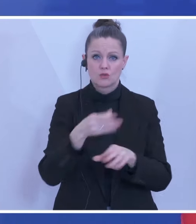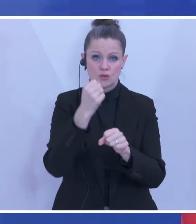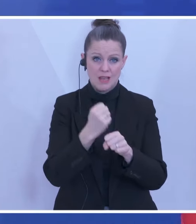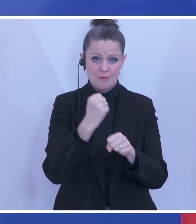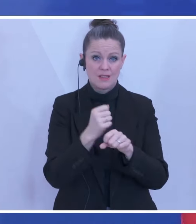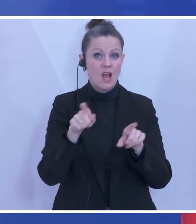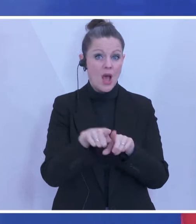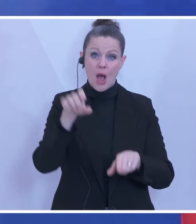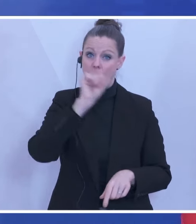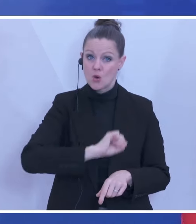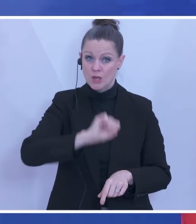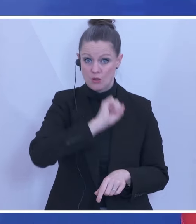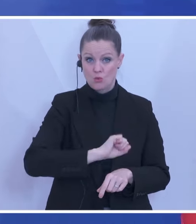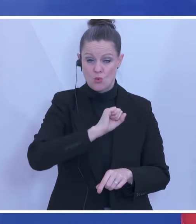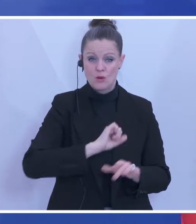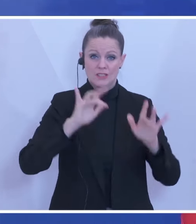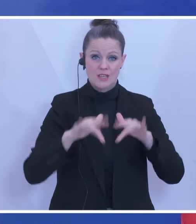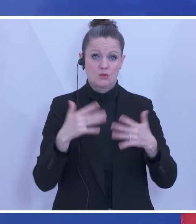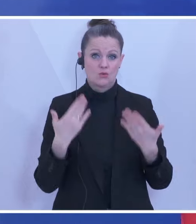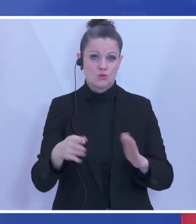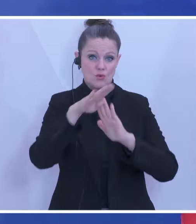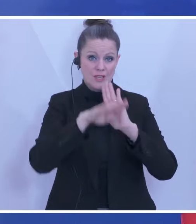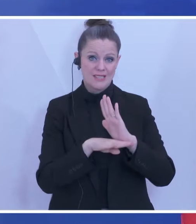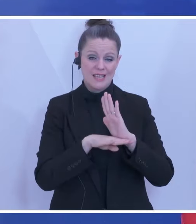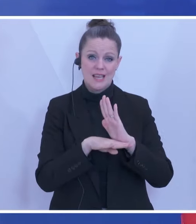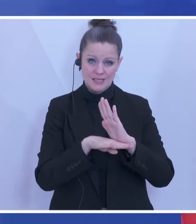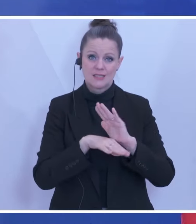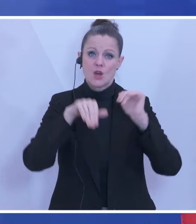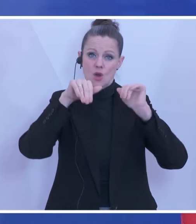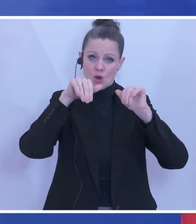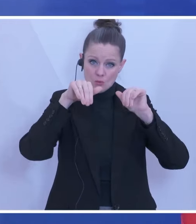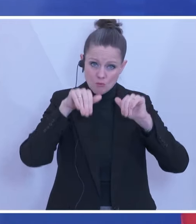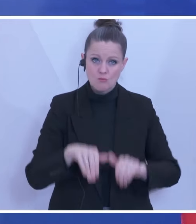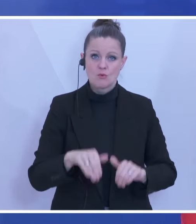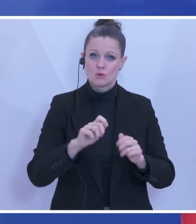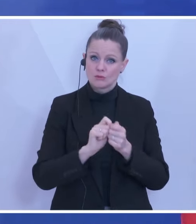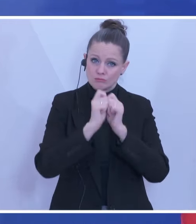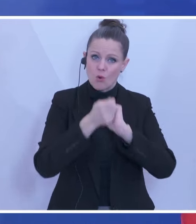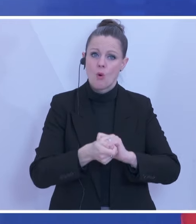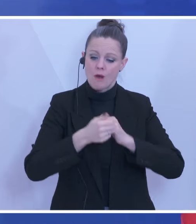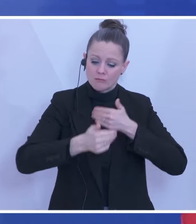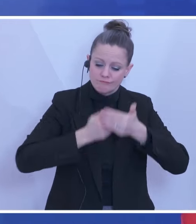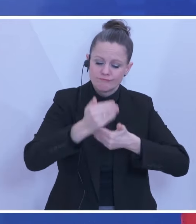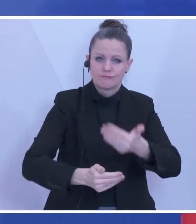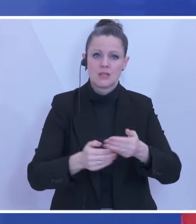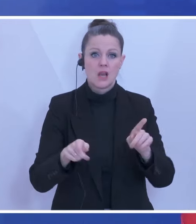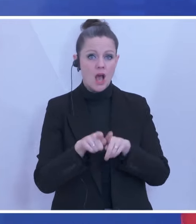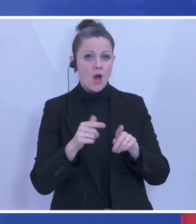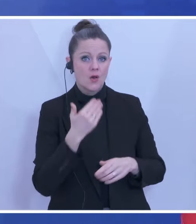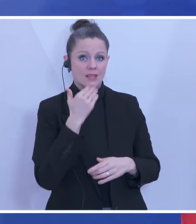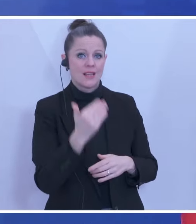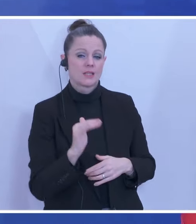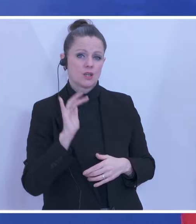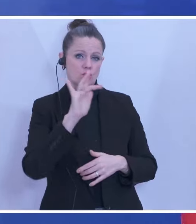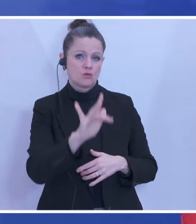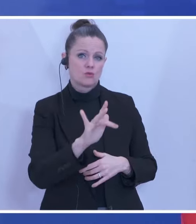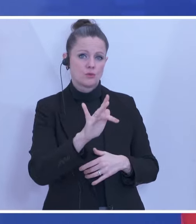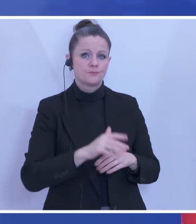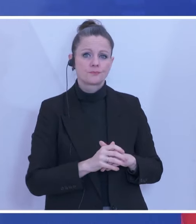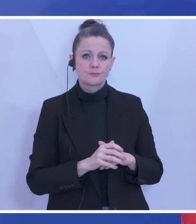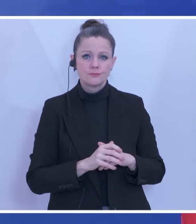die Geduld die es braucht, wenn so ein Gesetz eben auf den Weg gebracht werden muss. Ich möchte mich aber auch bedanken beim Lörg